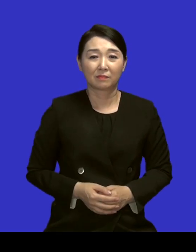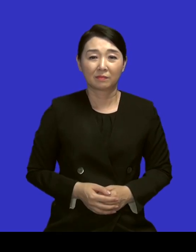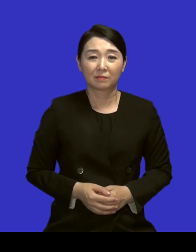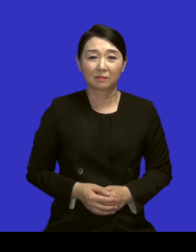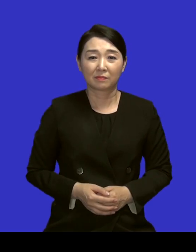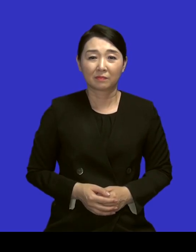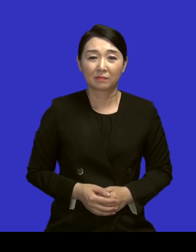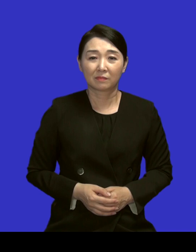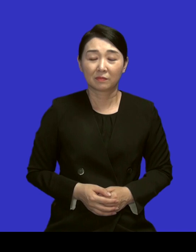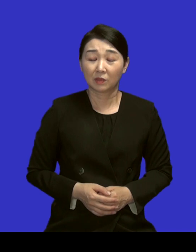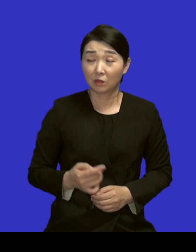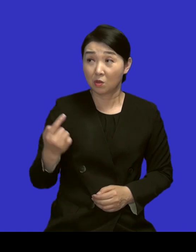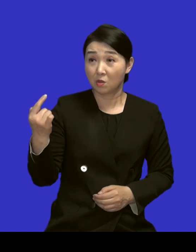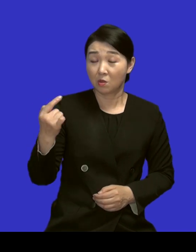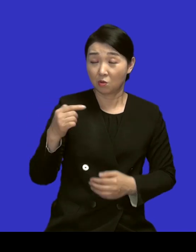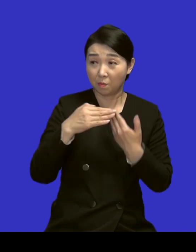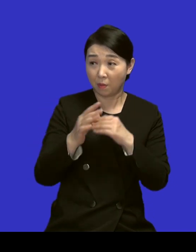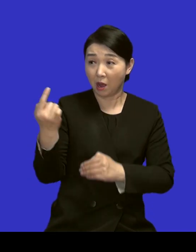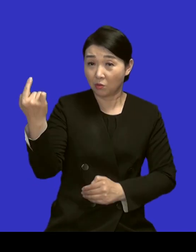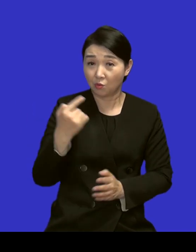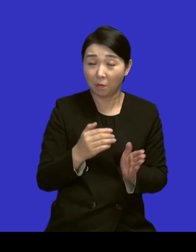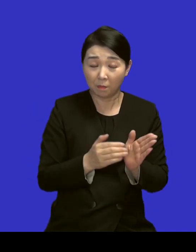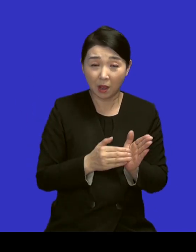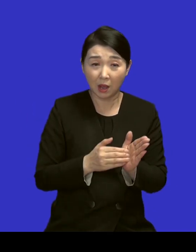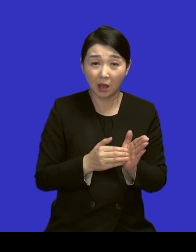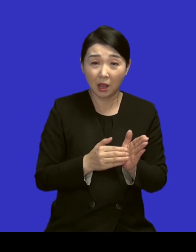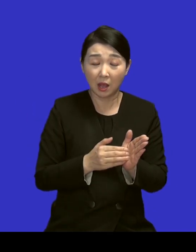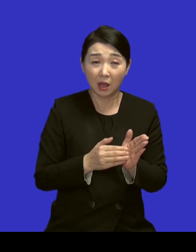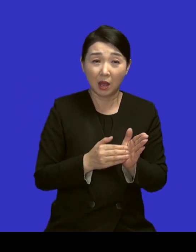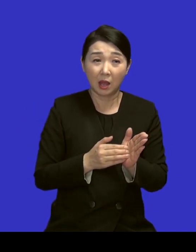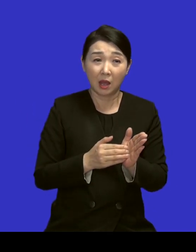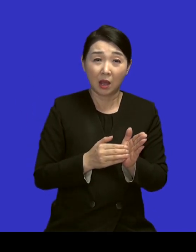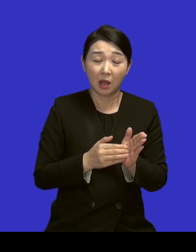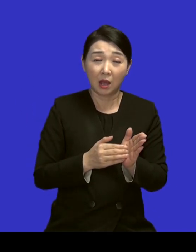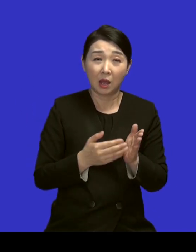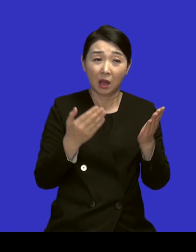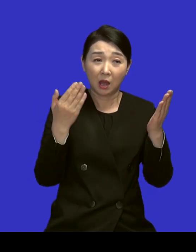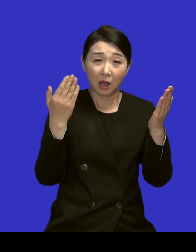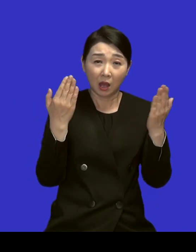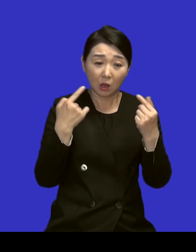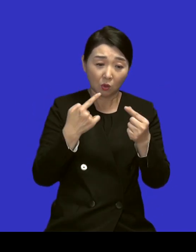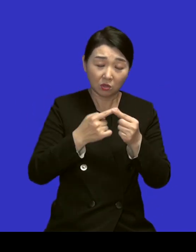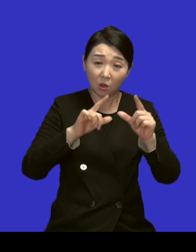선생님이 들어오시자마자 입학식 날 하셨던 첫 문장이